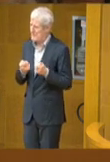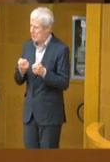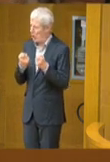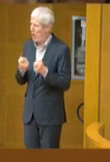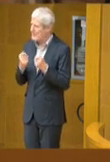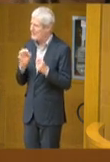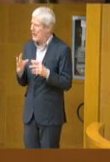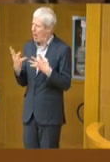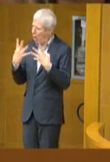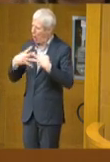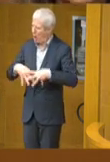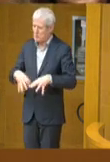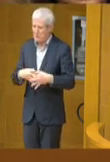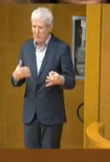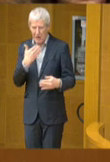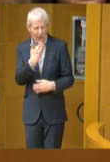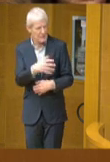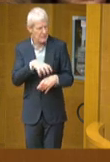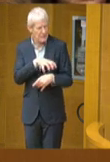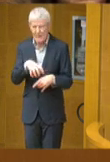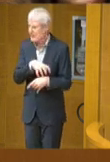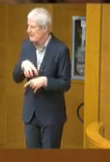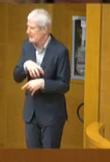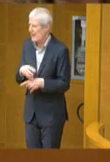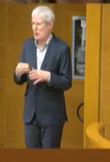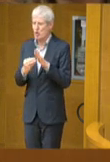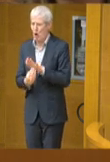concretizzata, e ringrazio veramente i ministri, i componenti, il sottosegretario,